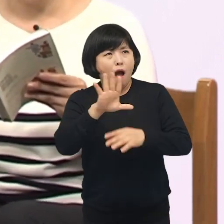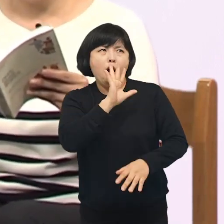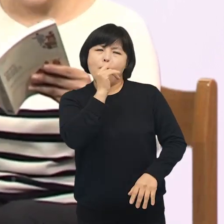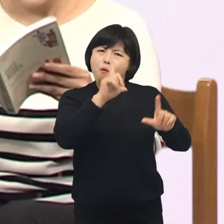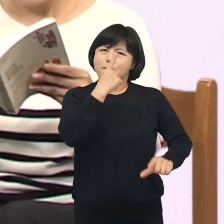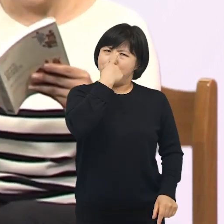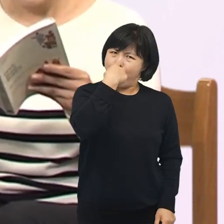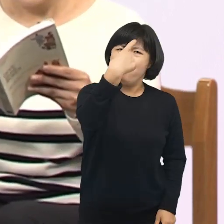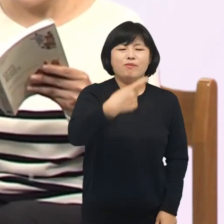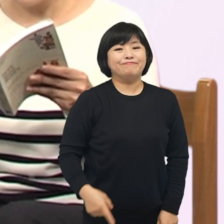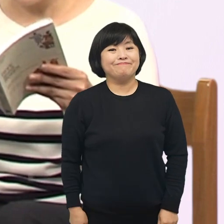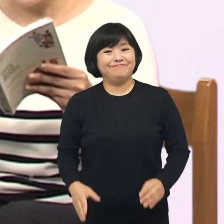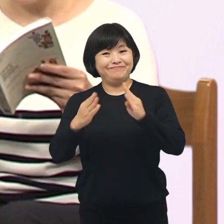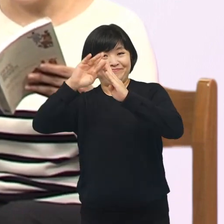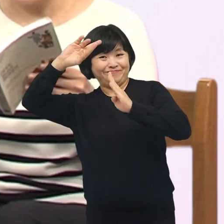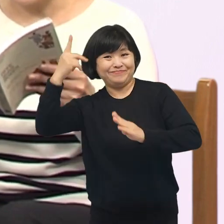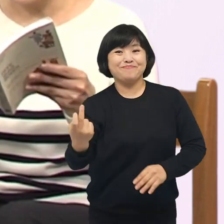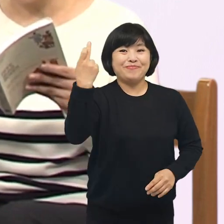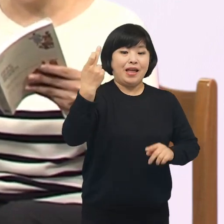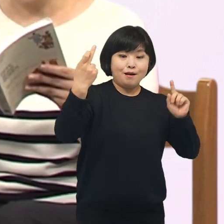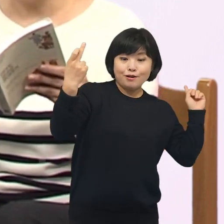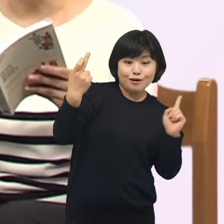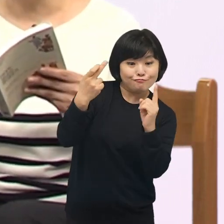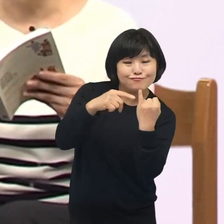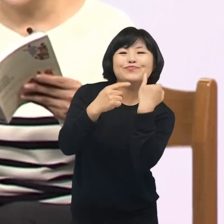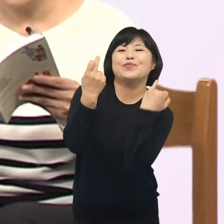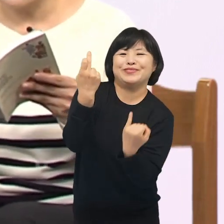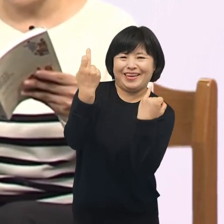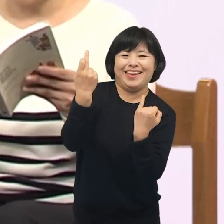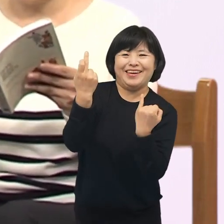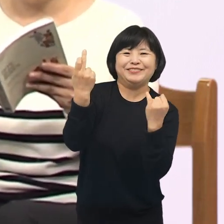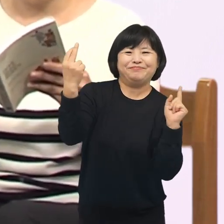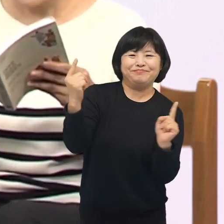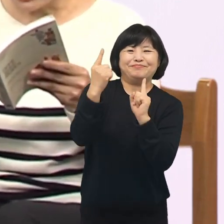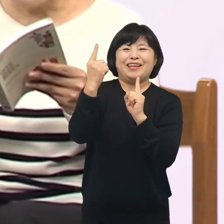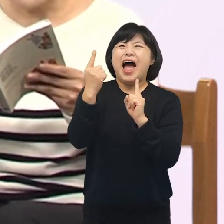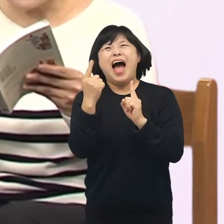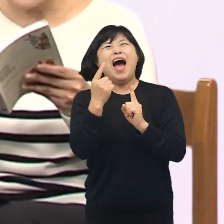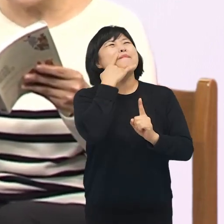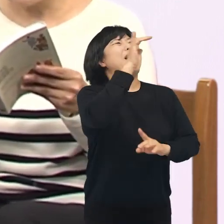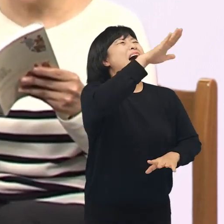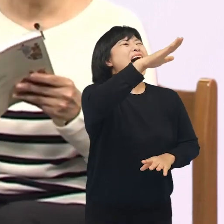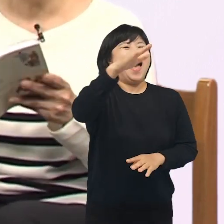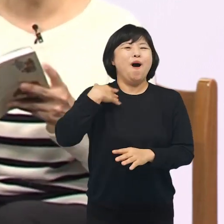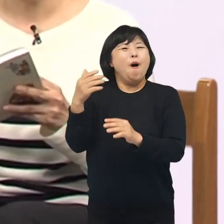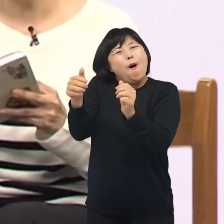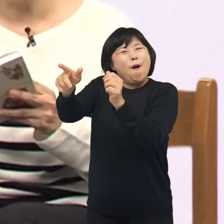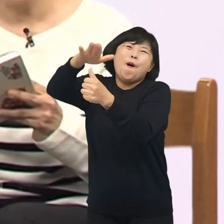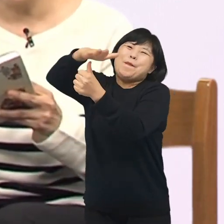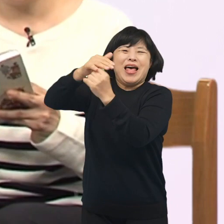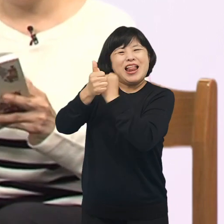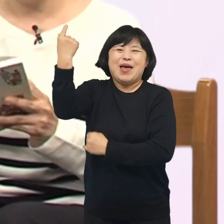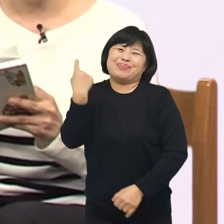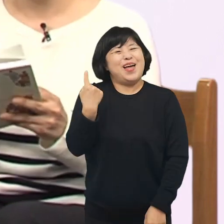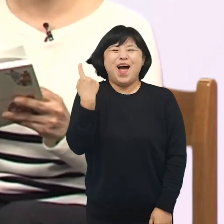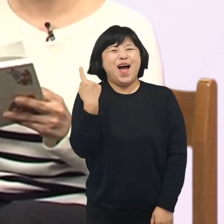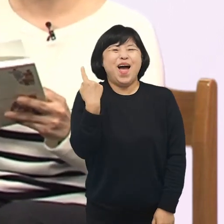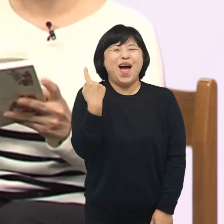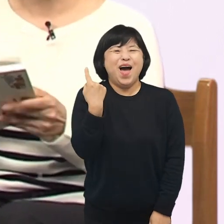보였지. 집으로 돌아온 오빠를 맞이한 것은 여동생이었어. 엄마, 꼬마 신랑이 왔어.